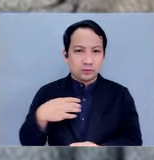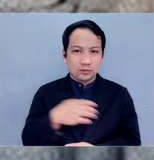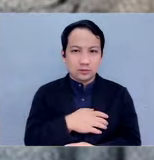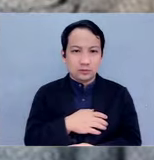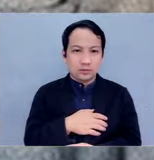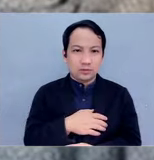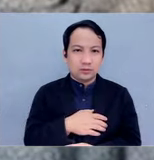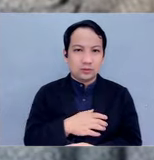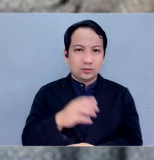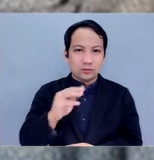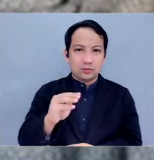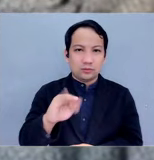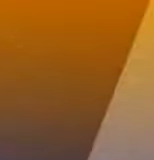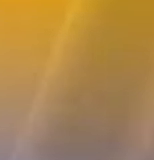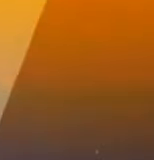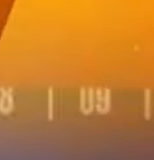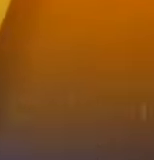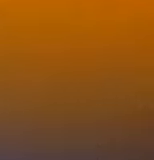Mikey Romero.